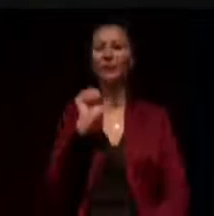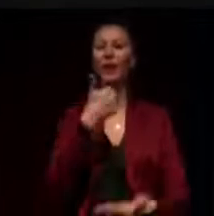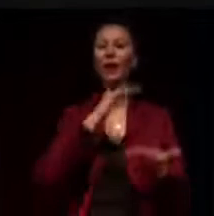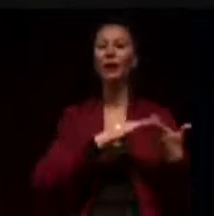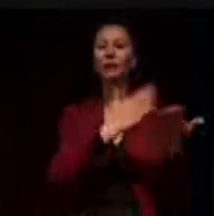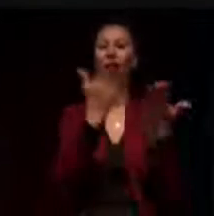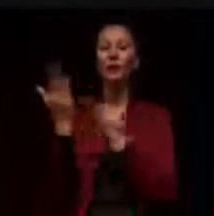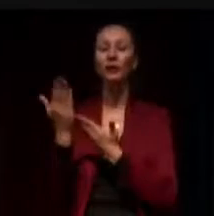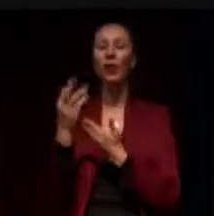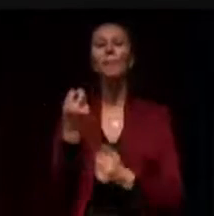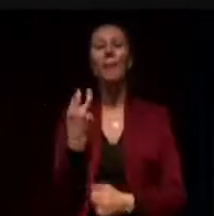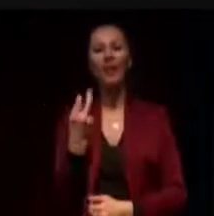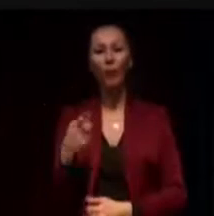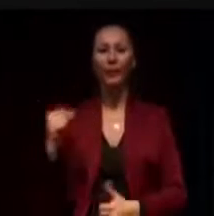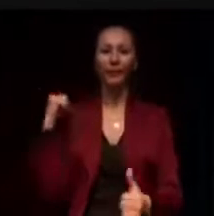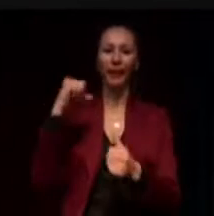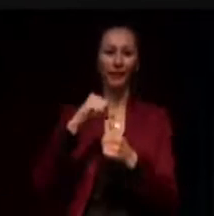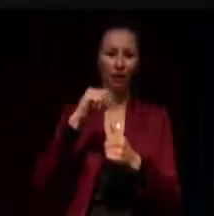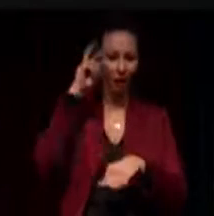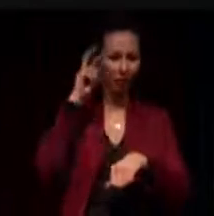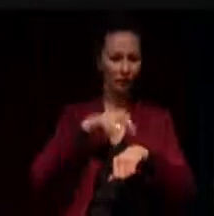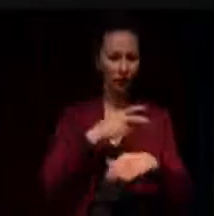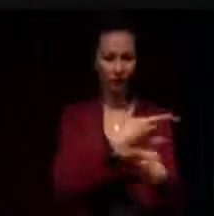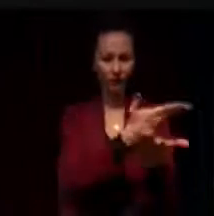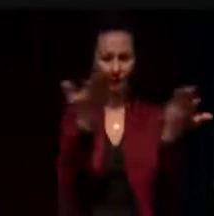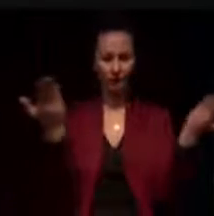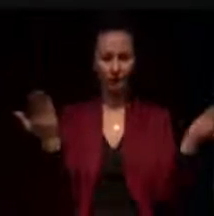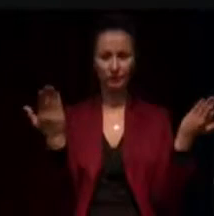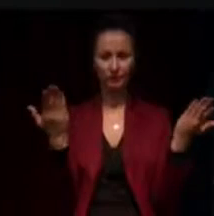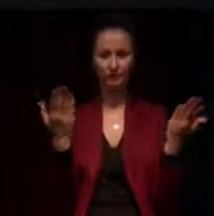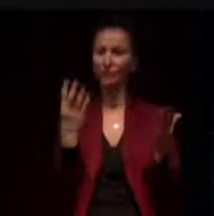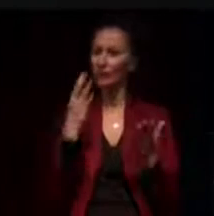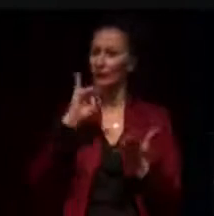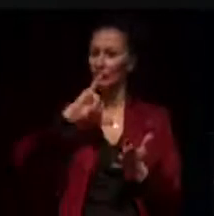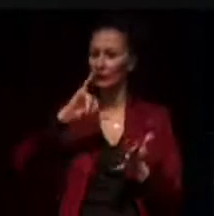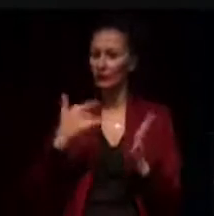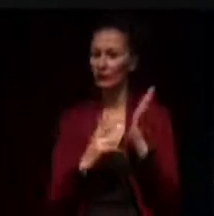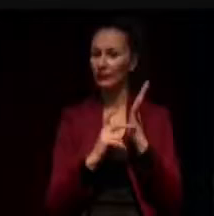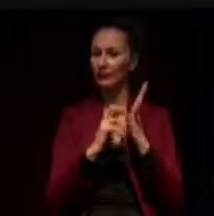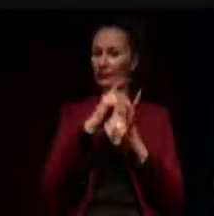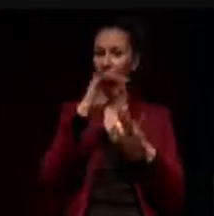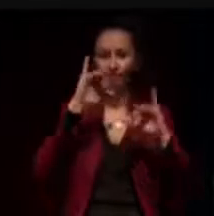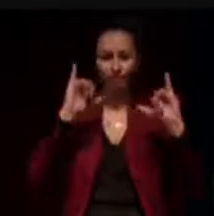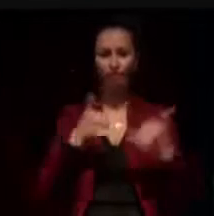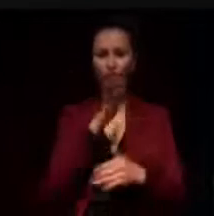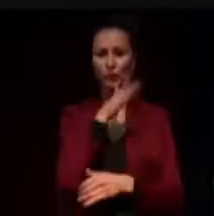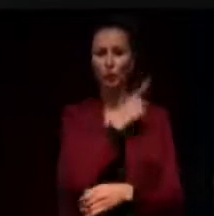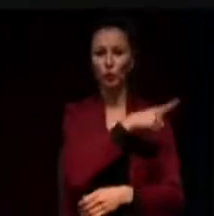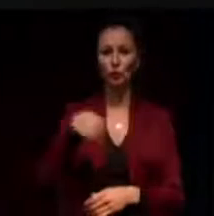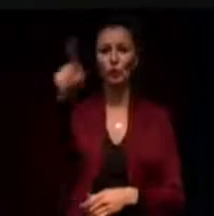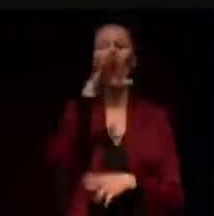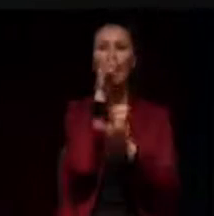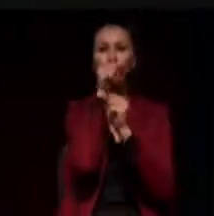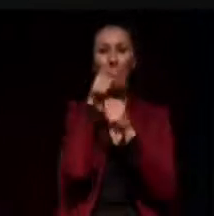Değerli arkadaşlar, pandemiyi tekrar hatırlatayım. Tırmanıyor, herkes farkında. Kapalı bir salondayız.